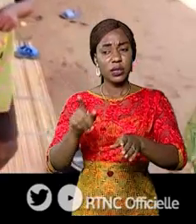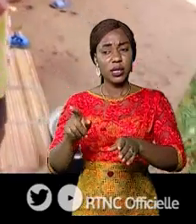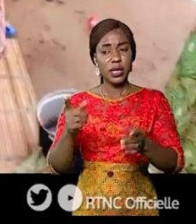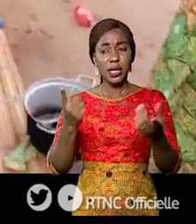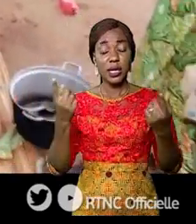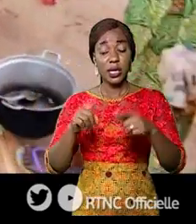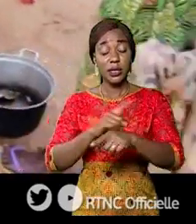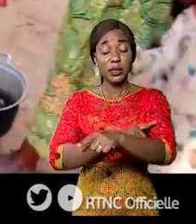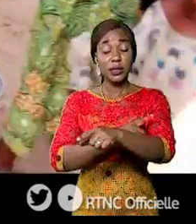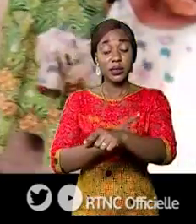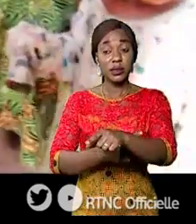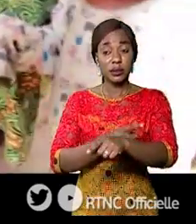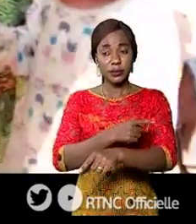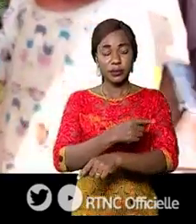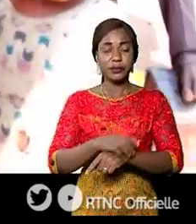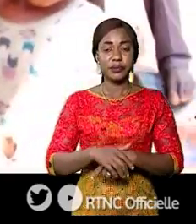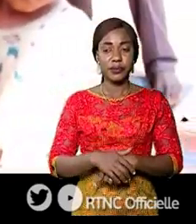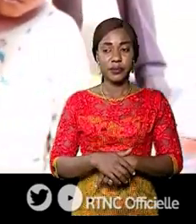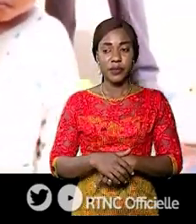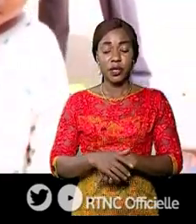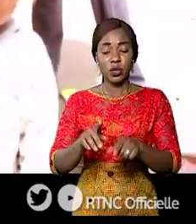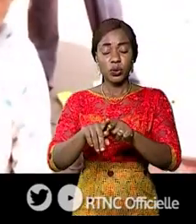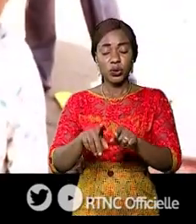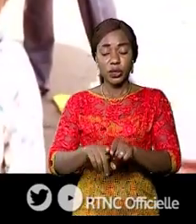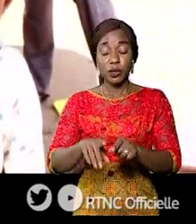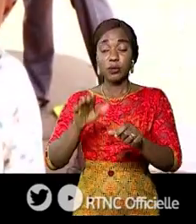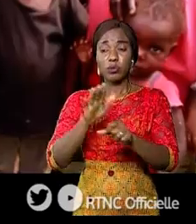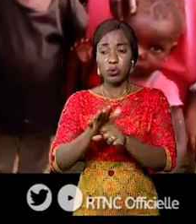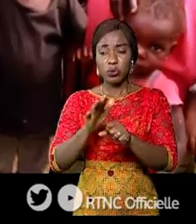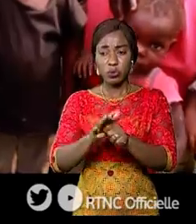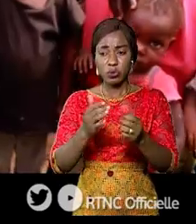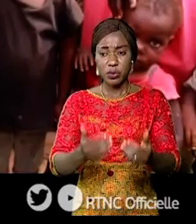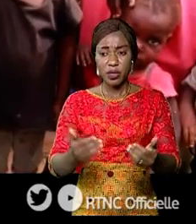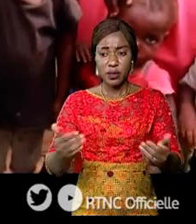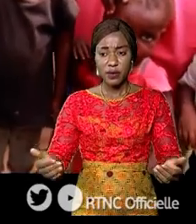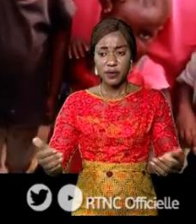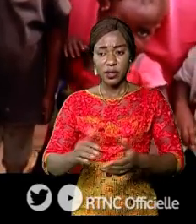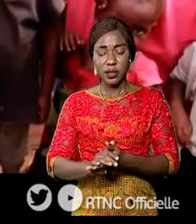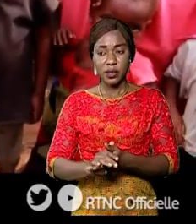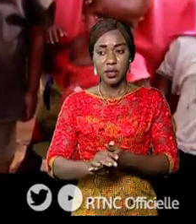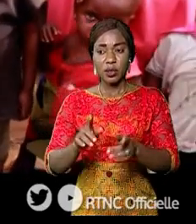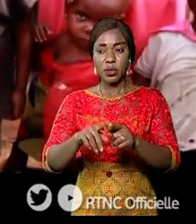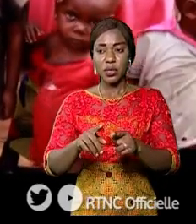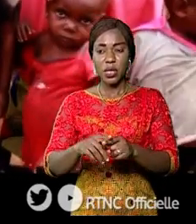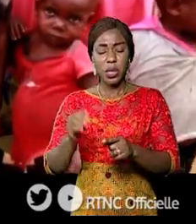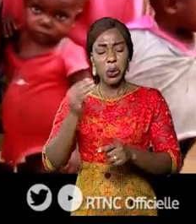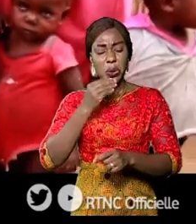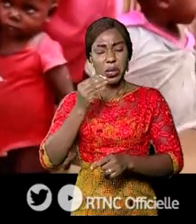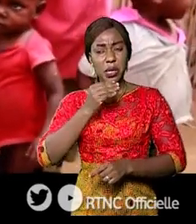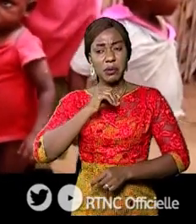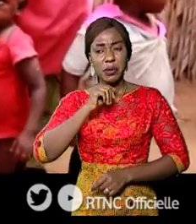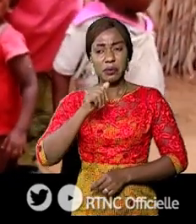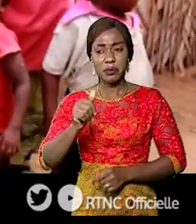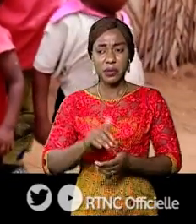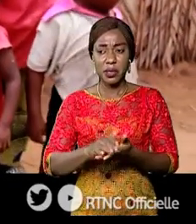situation est irréversible. Ce cas est celui de la majorité d'enfants de moins de 5 ans de la province du Kwango. Selon